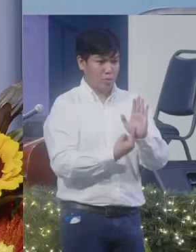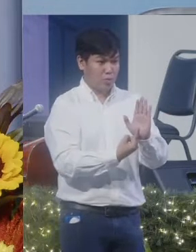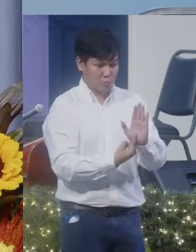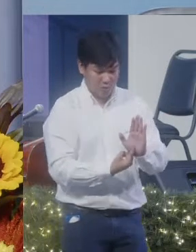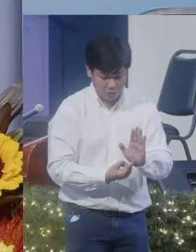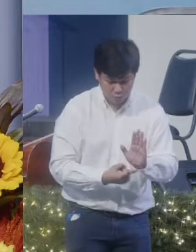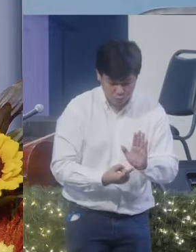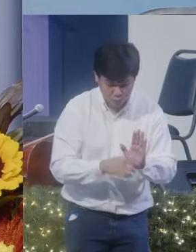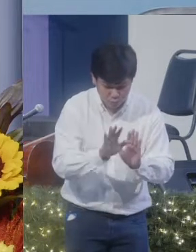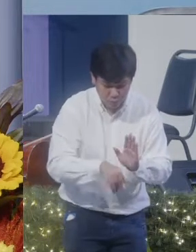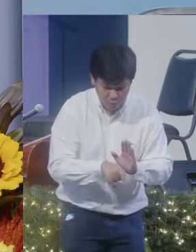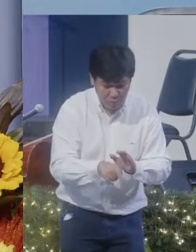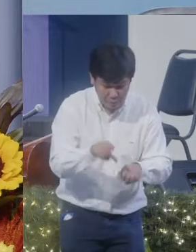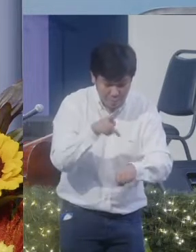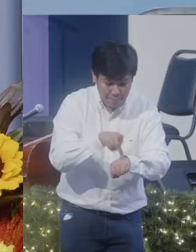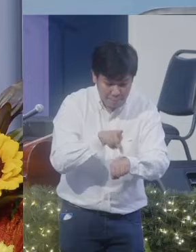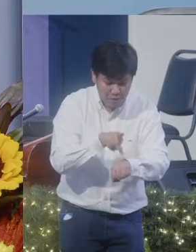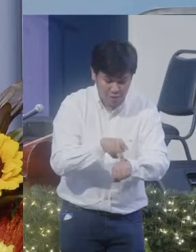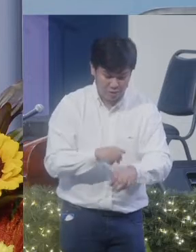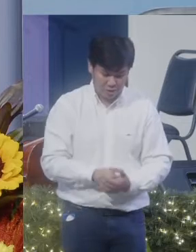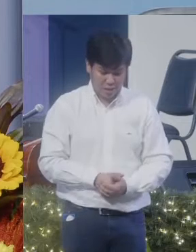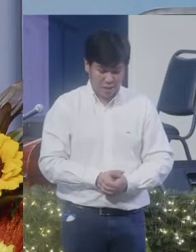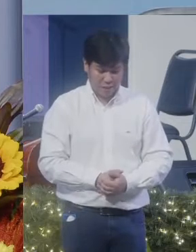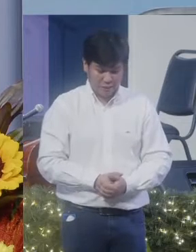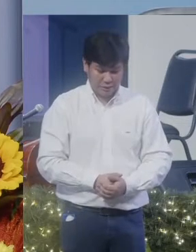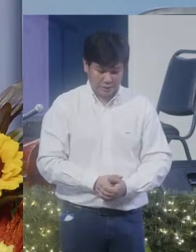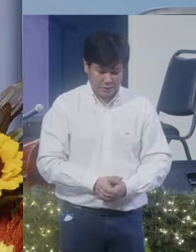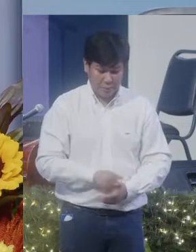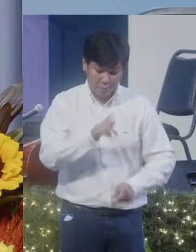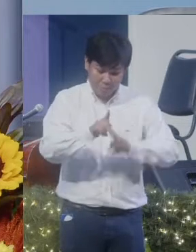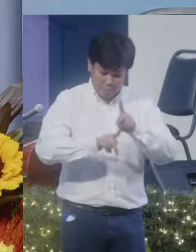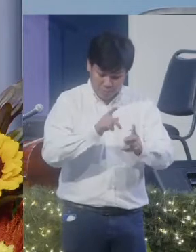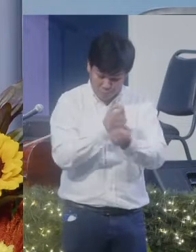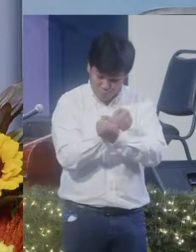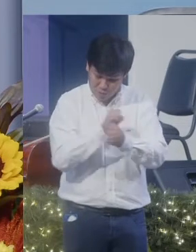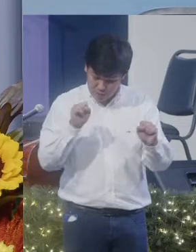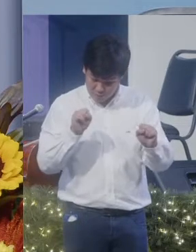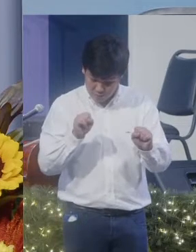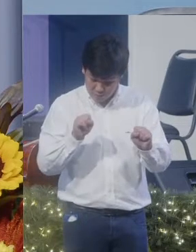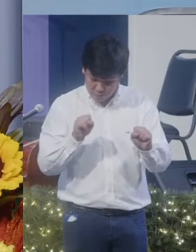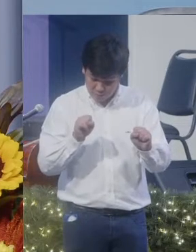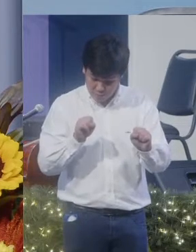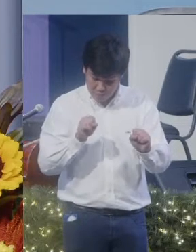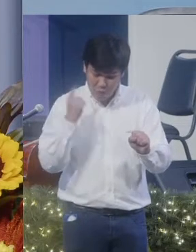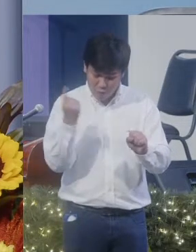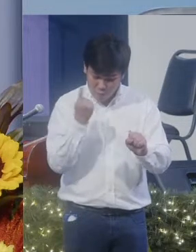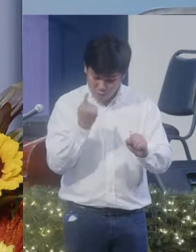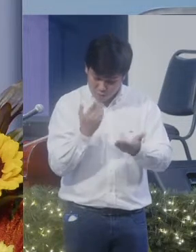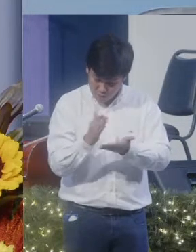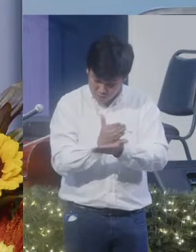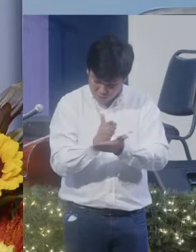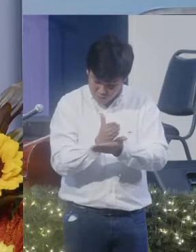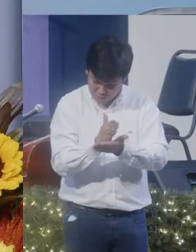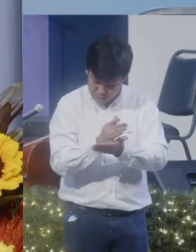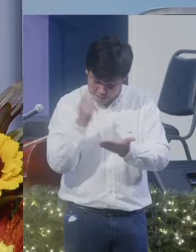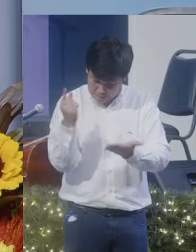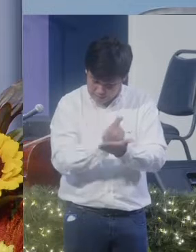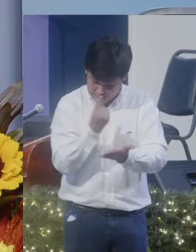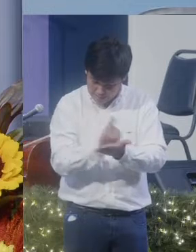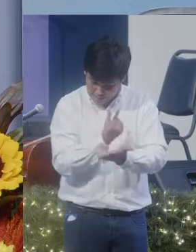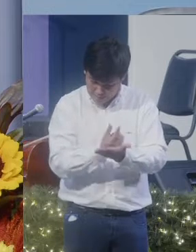Simon na ang pagliligtas ng tao ay sa pag-share ng gospel ng